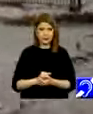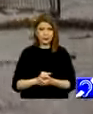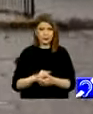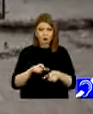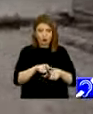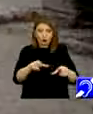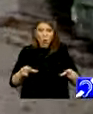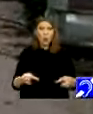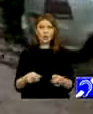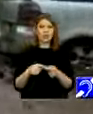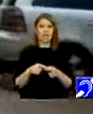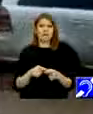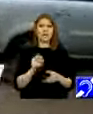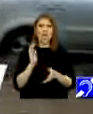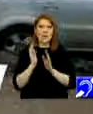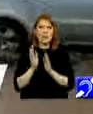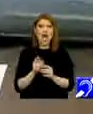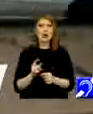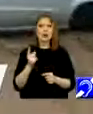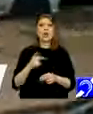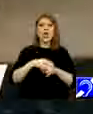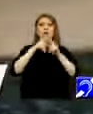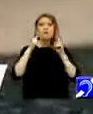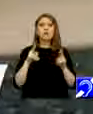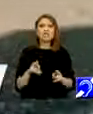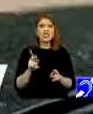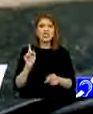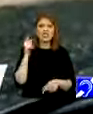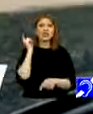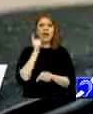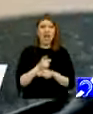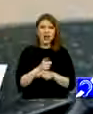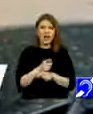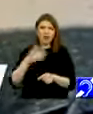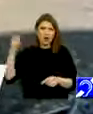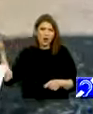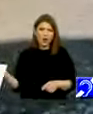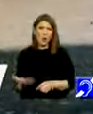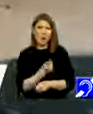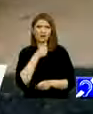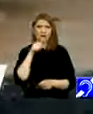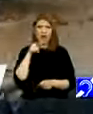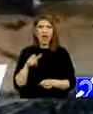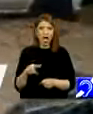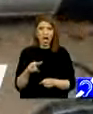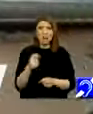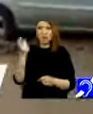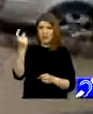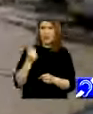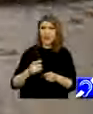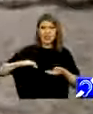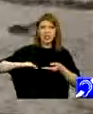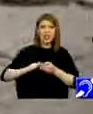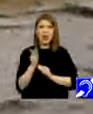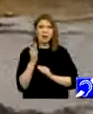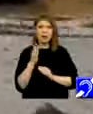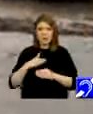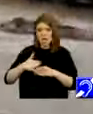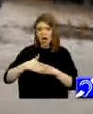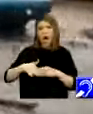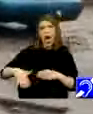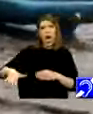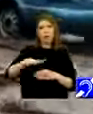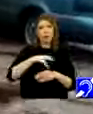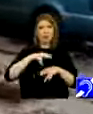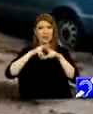Curtea, grădinile și parcurile mănăstirii Feredeu din județul Arad au fost măturate de o puternică viitură venită de pe dealurile din jurul lăcașului de